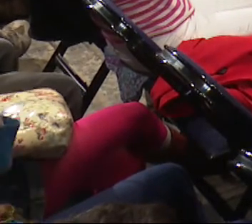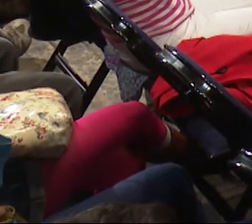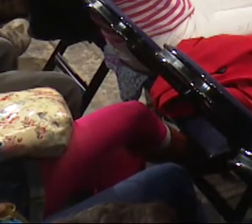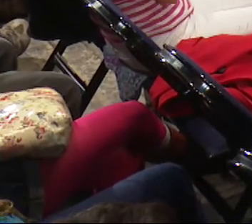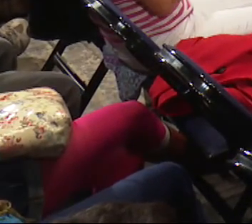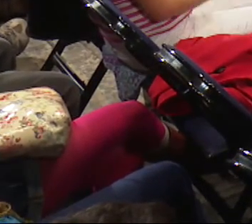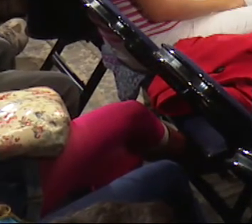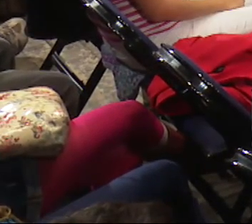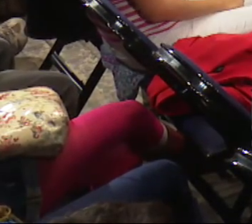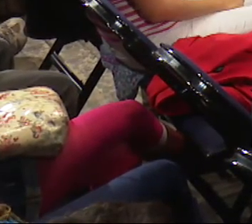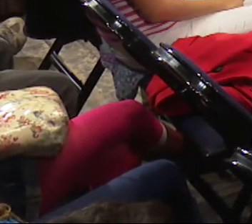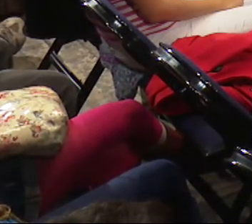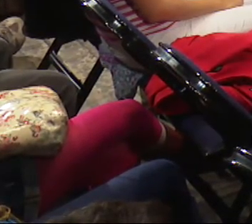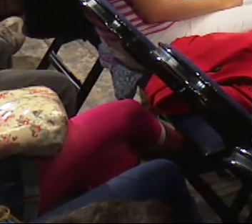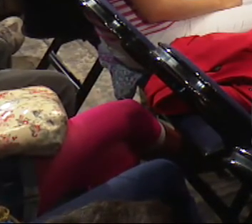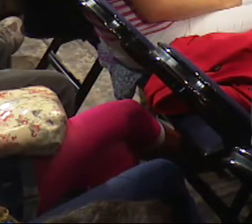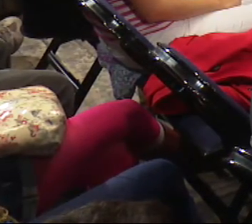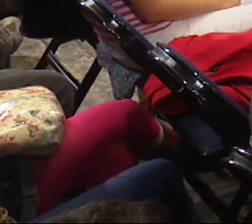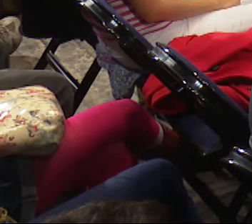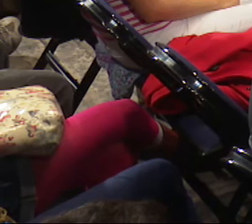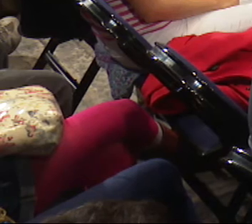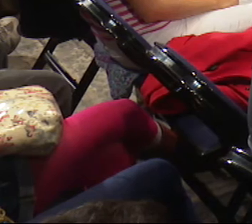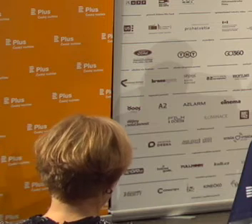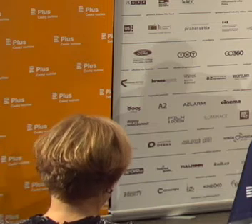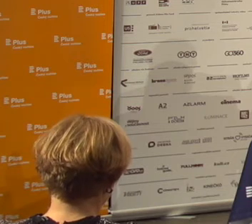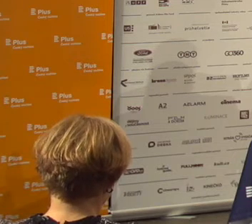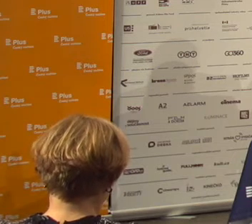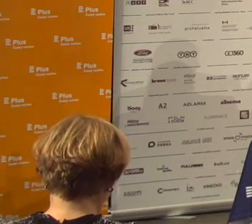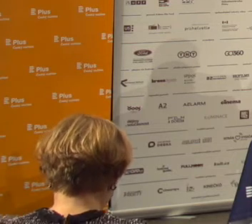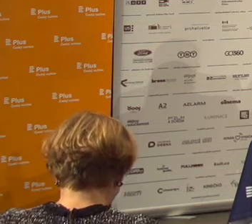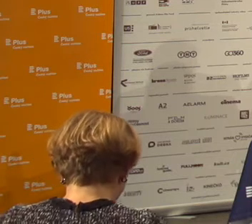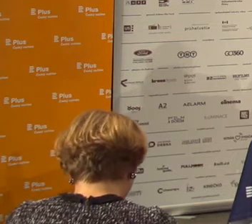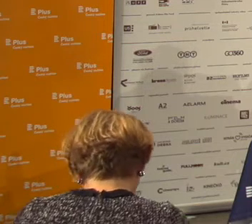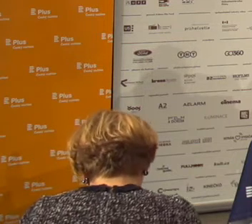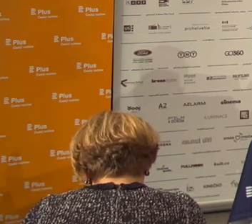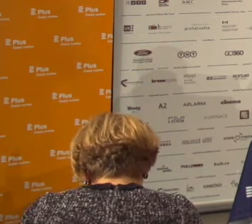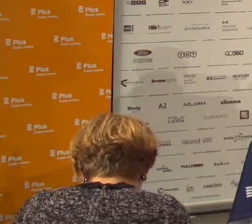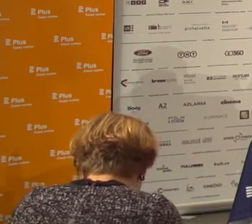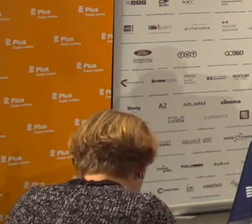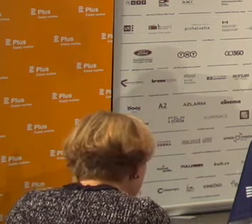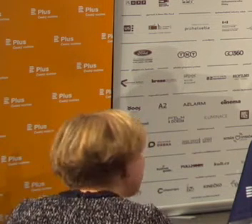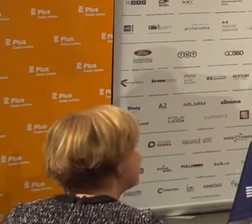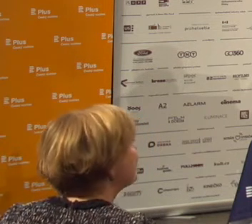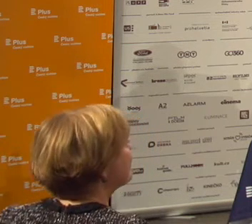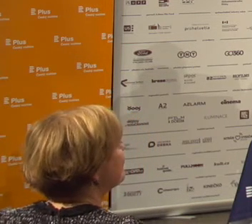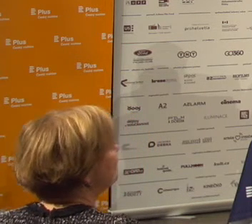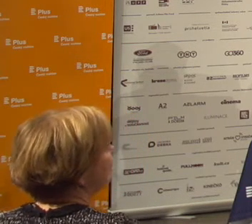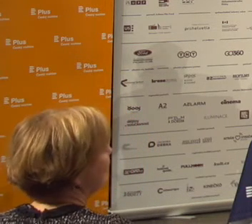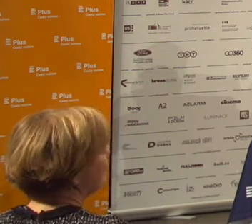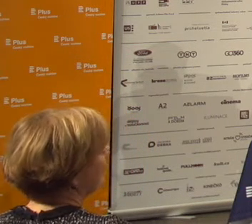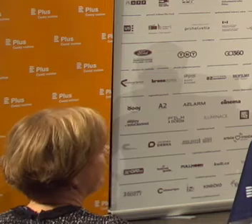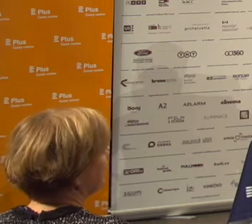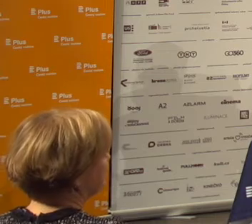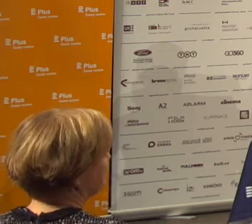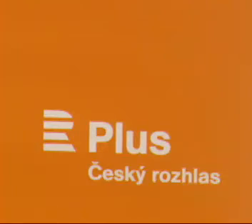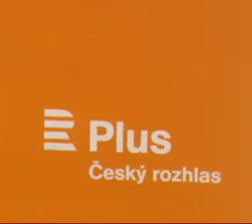tedy budeme mít přesun pracovní síly, pokud ty pracovní pozice, které zaniknou, nám budou generovat určitou pracovní sílu,